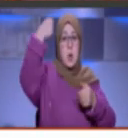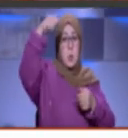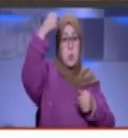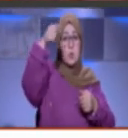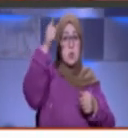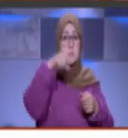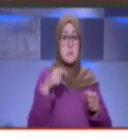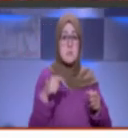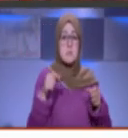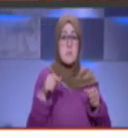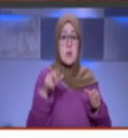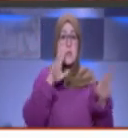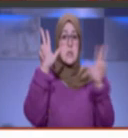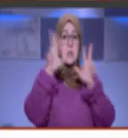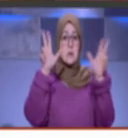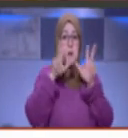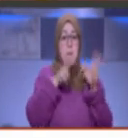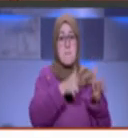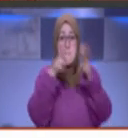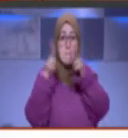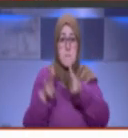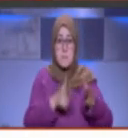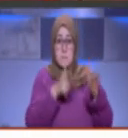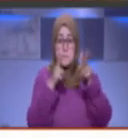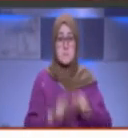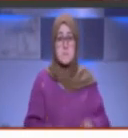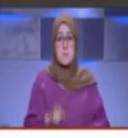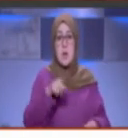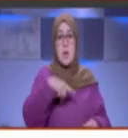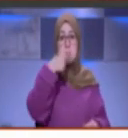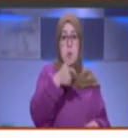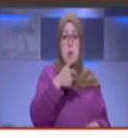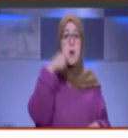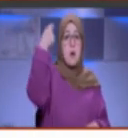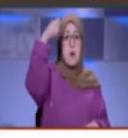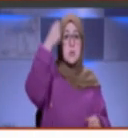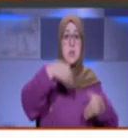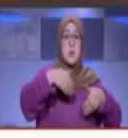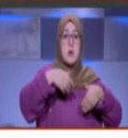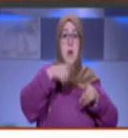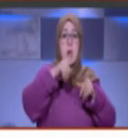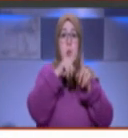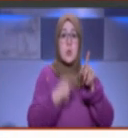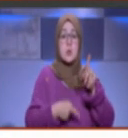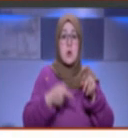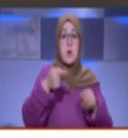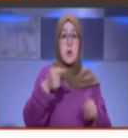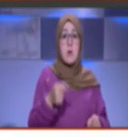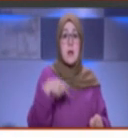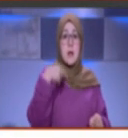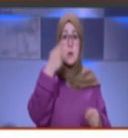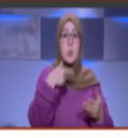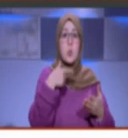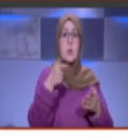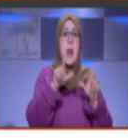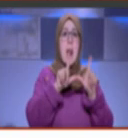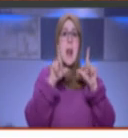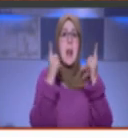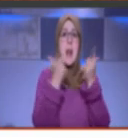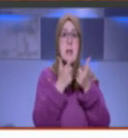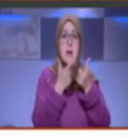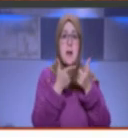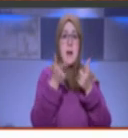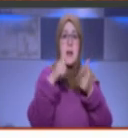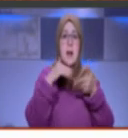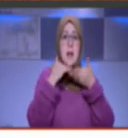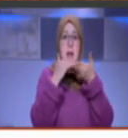التلفزيونية المغلقة الفيديو كونفرنس، حيث أشار رئيس الوزراء إلى وجود لجنة مشكلة للتعامل مع ملف العمالة غير